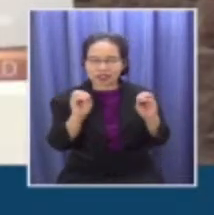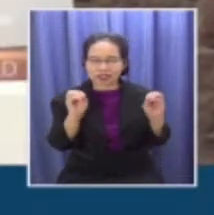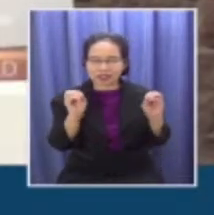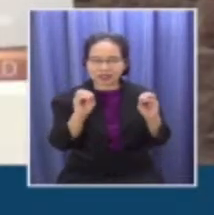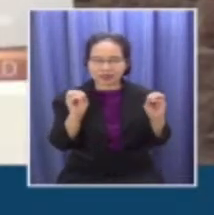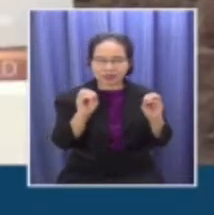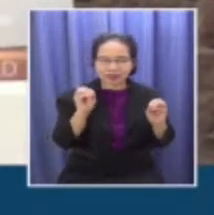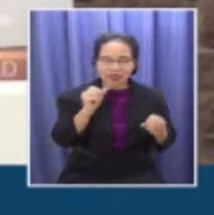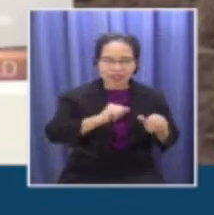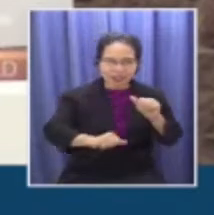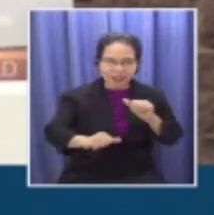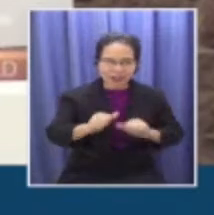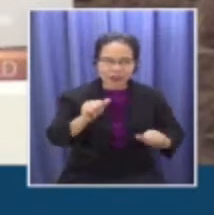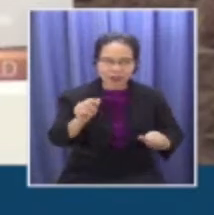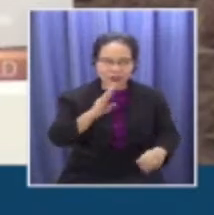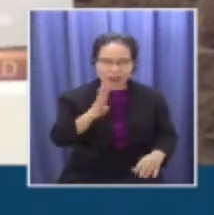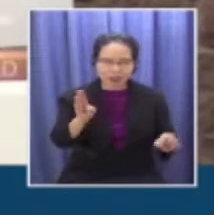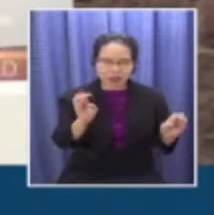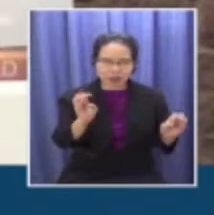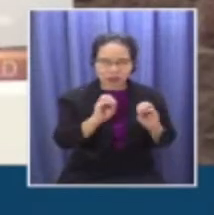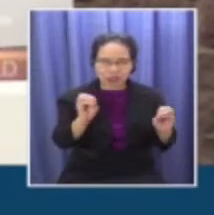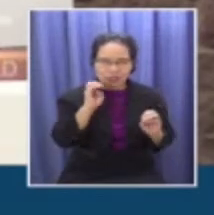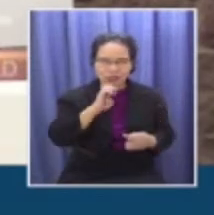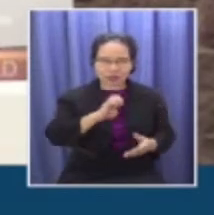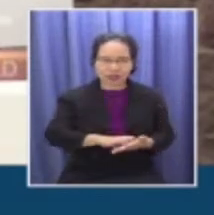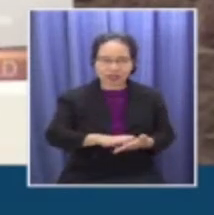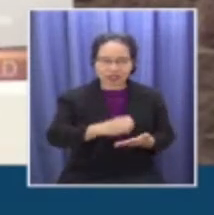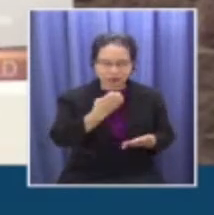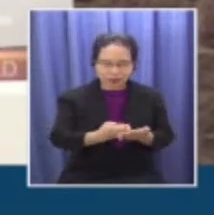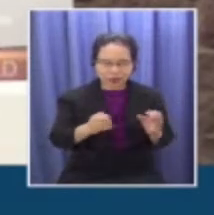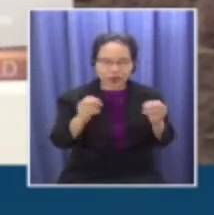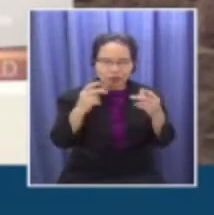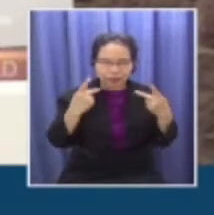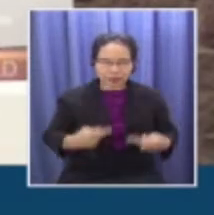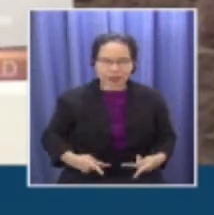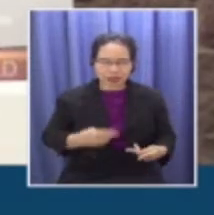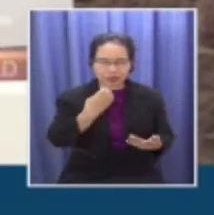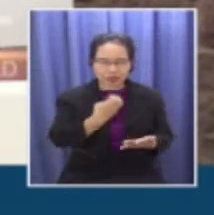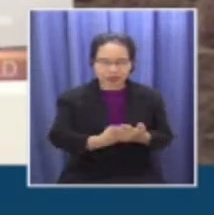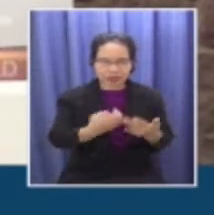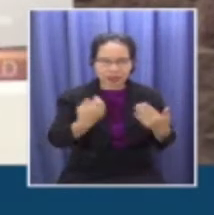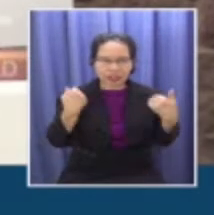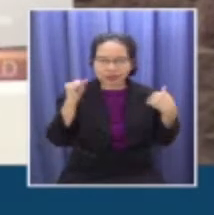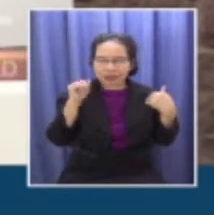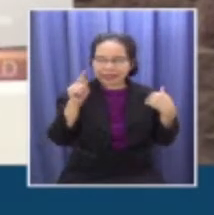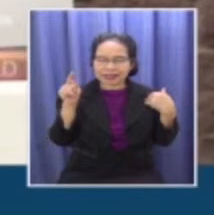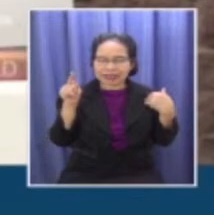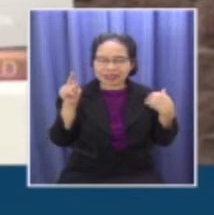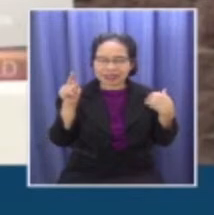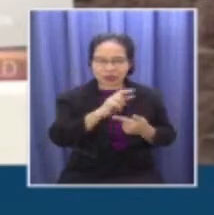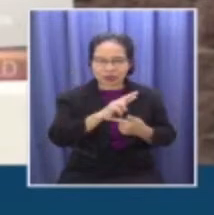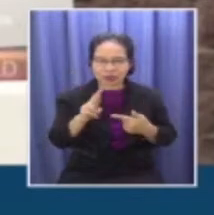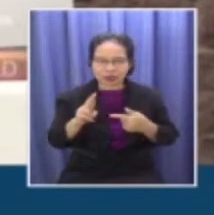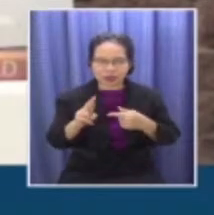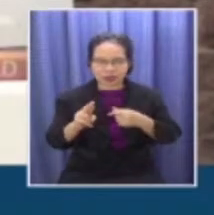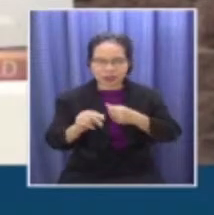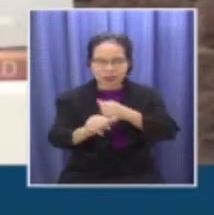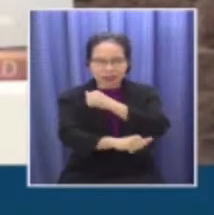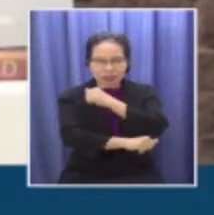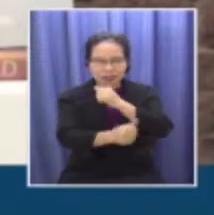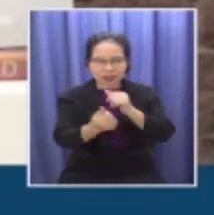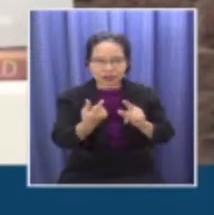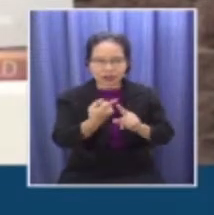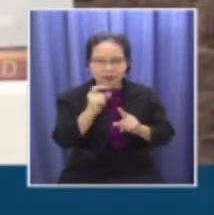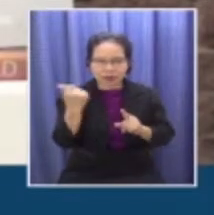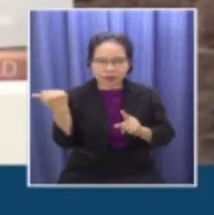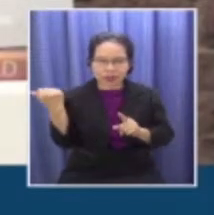nyini yɛyɛ UP so konkɔda gyimifoɔ mesra mo ada mo anidie ne kuta mo no mo ho ban Twerɛ